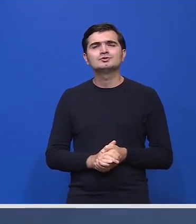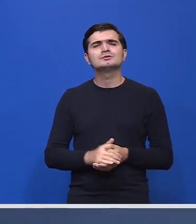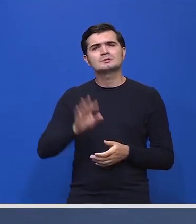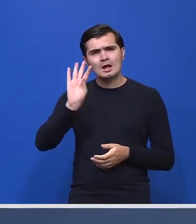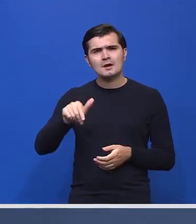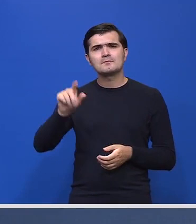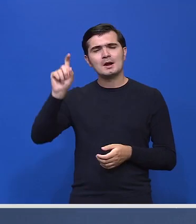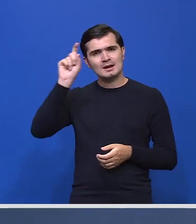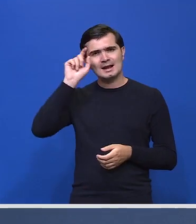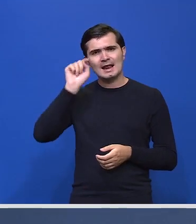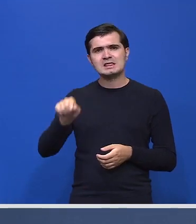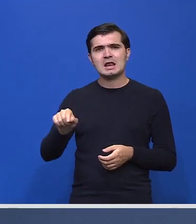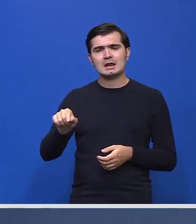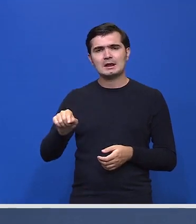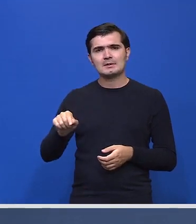încrezătoare pentru ca